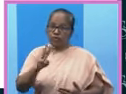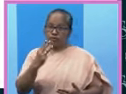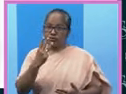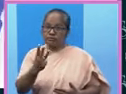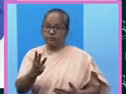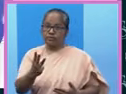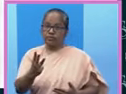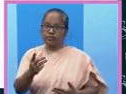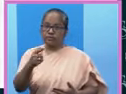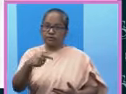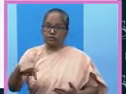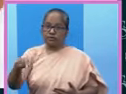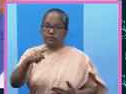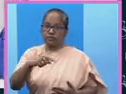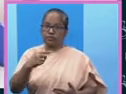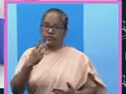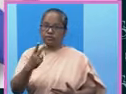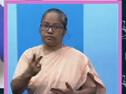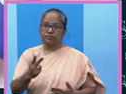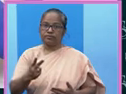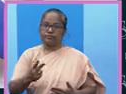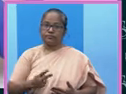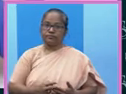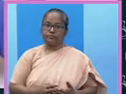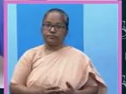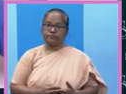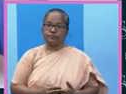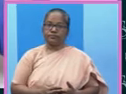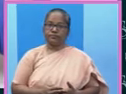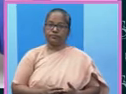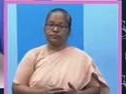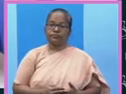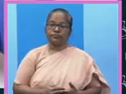மூன்றாவது வட்டத்தை நான் பிரிக்கப் போகிறேன்.